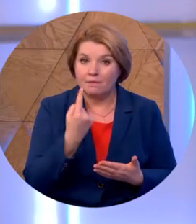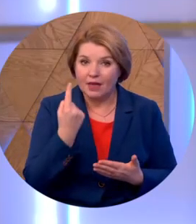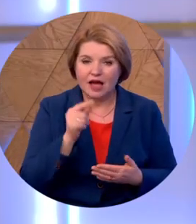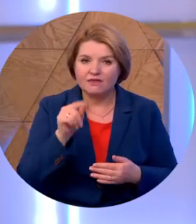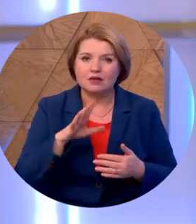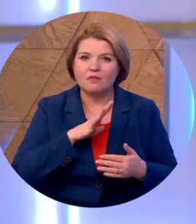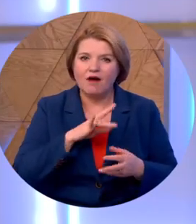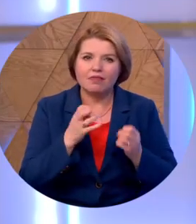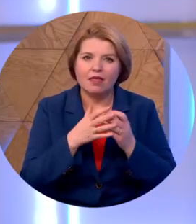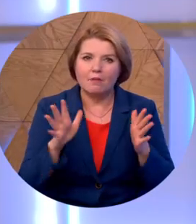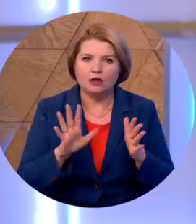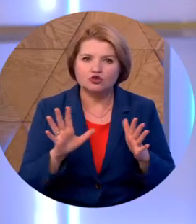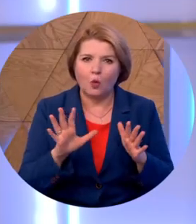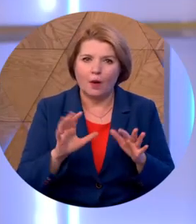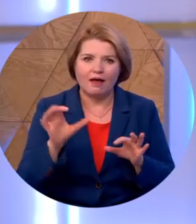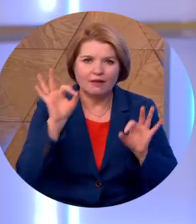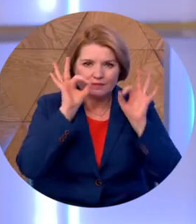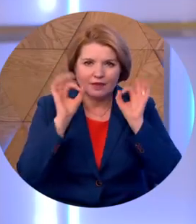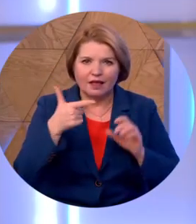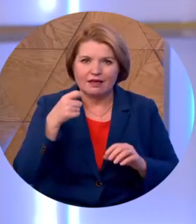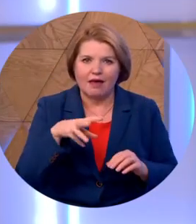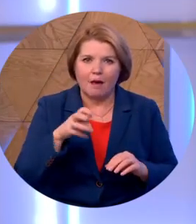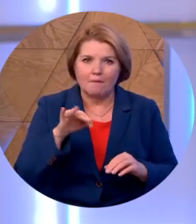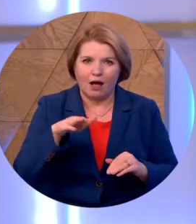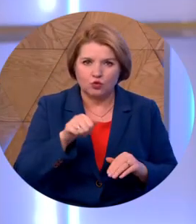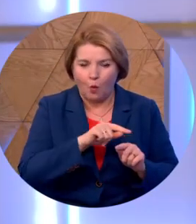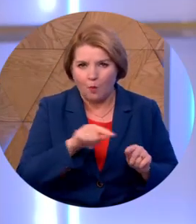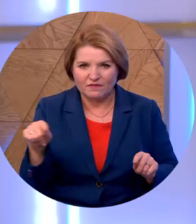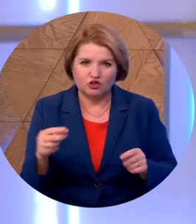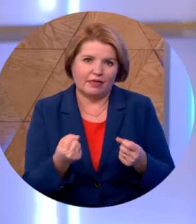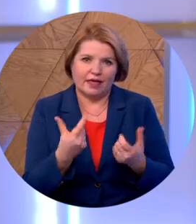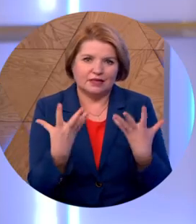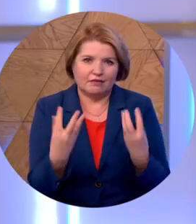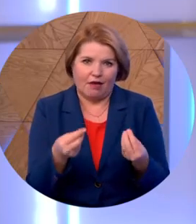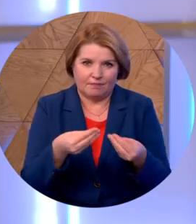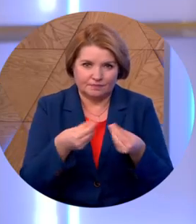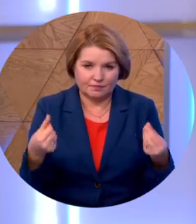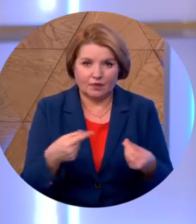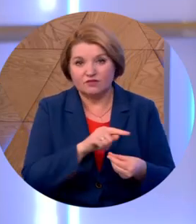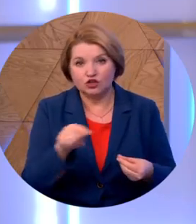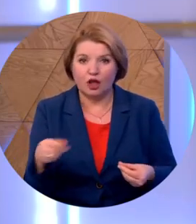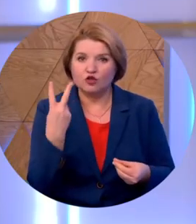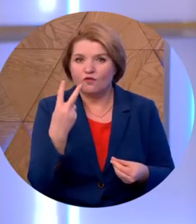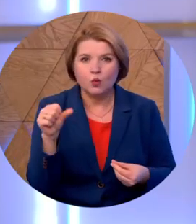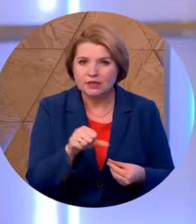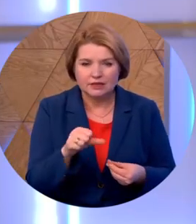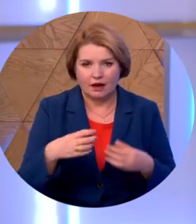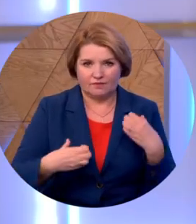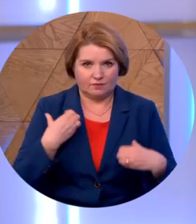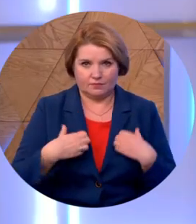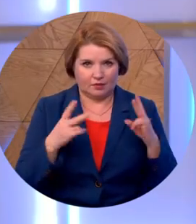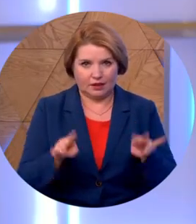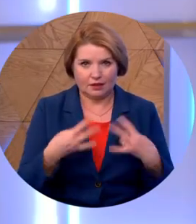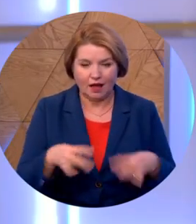гематомы которые Разойдутся в течение как правило 28 дней то есть переживать в течение как правило дву недель не надо вообще это первый